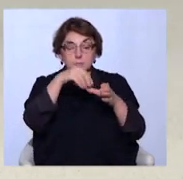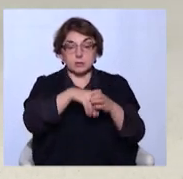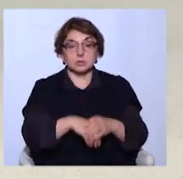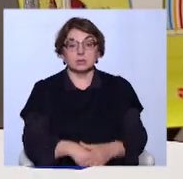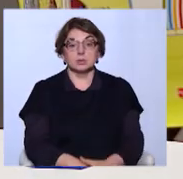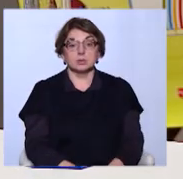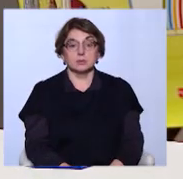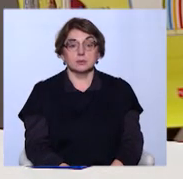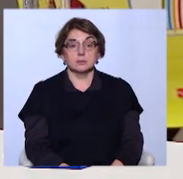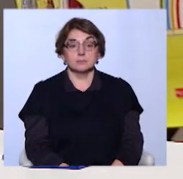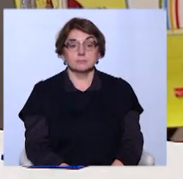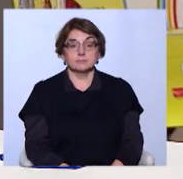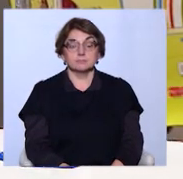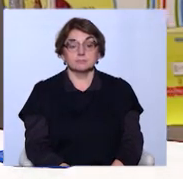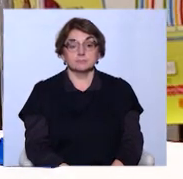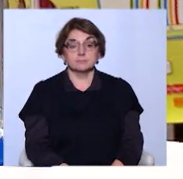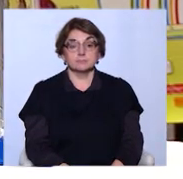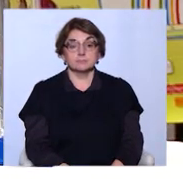კოლბაში.